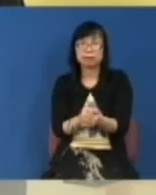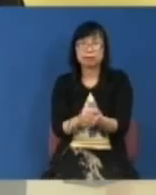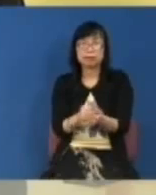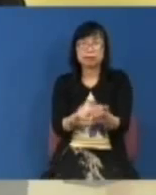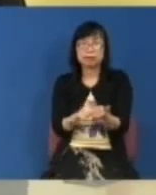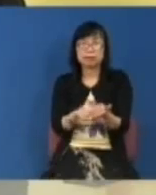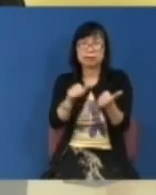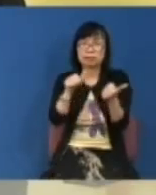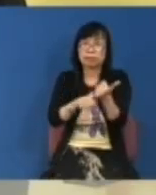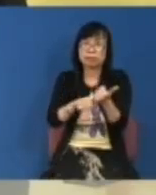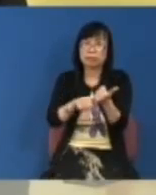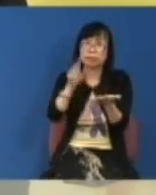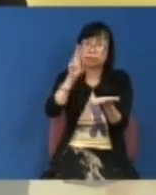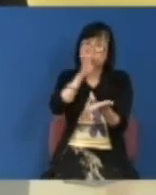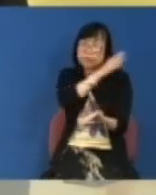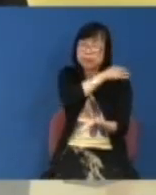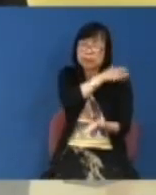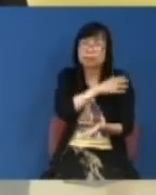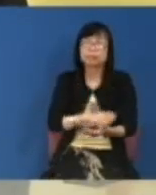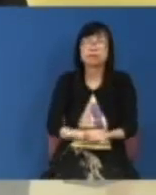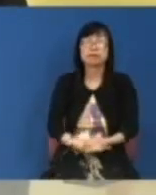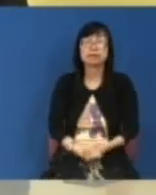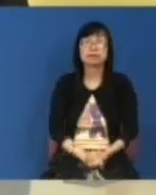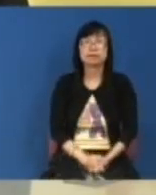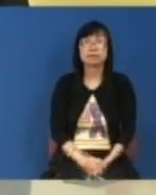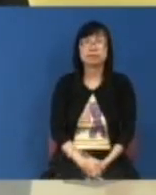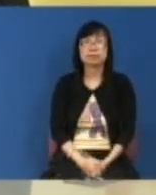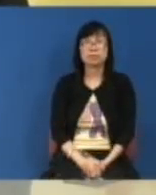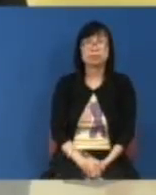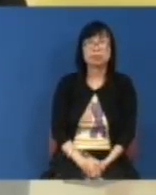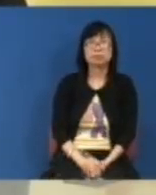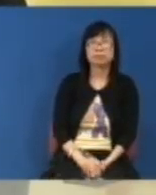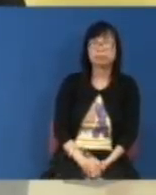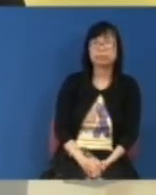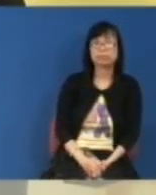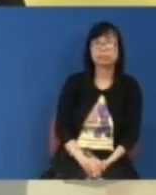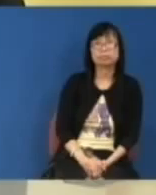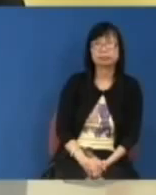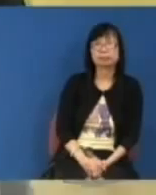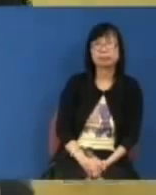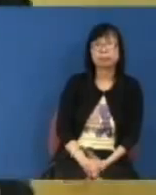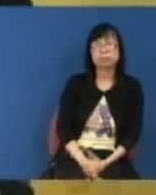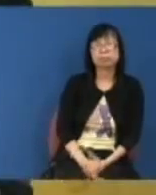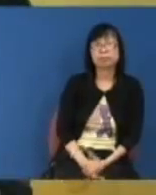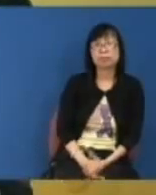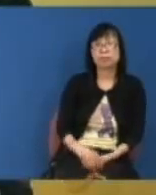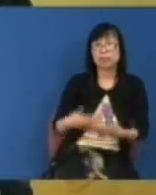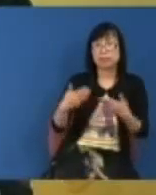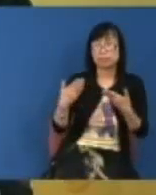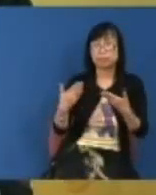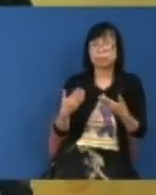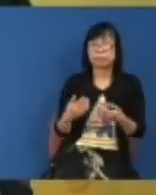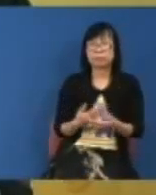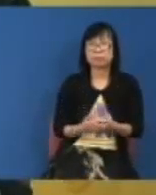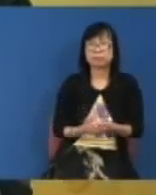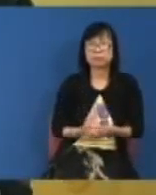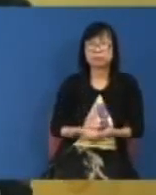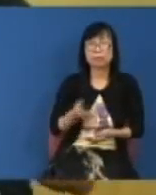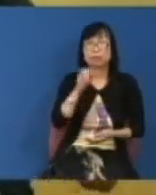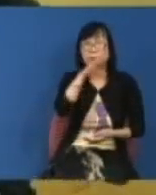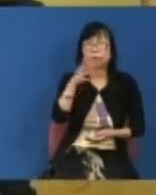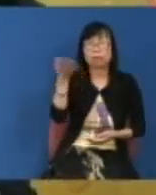文啊、葉建文啊呢扎咁嘅學者啊，即係所謂 民主黨冇，我諗都冇。咁根本其實。我諗都係嗰幾個